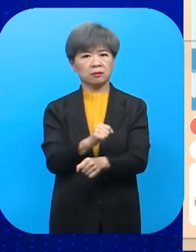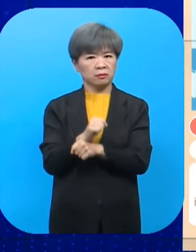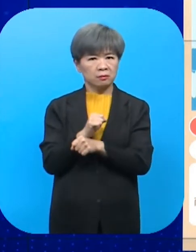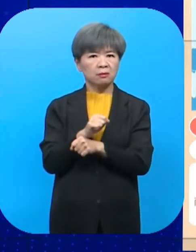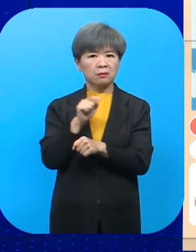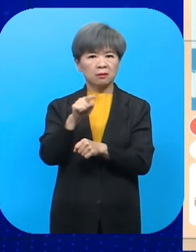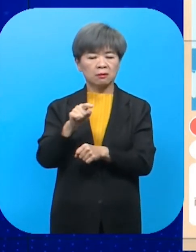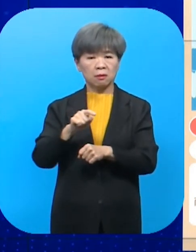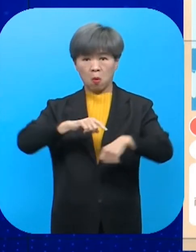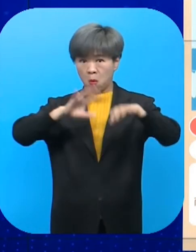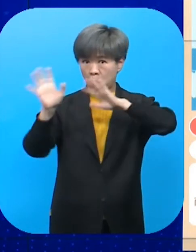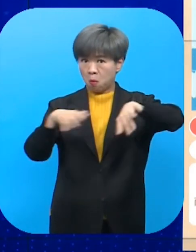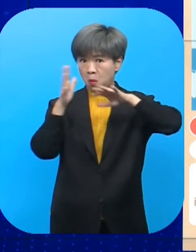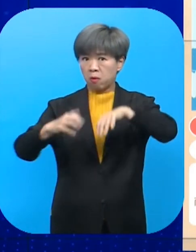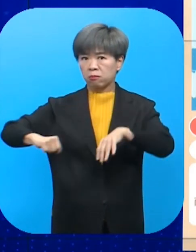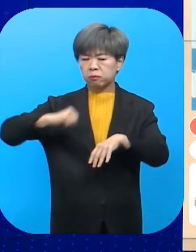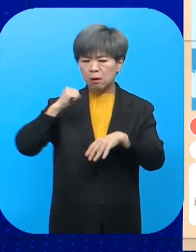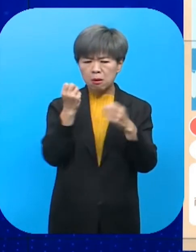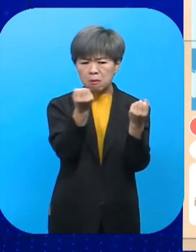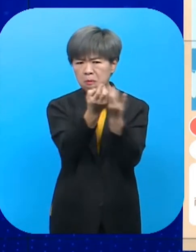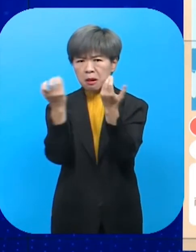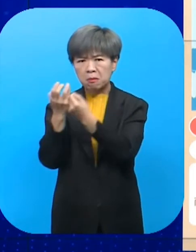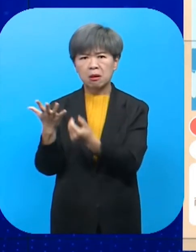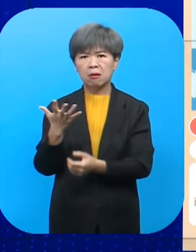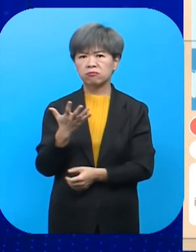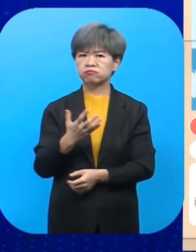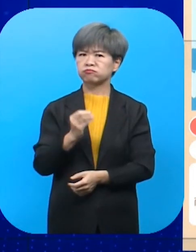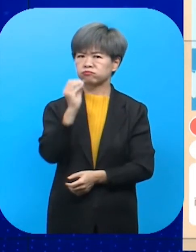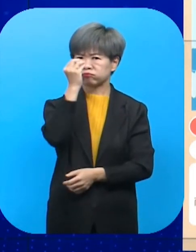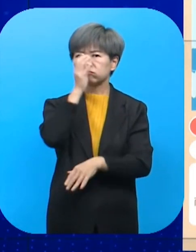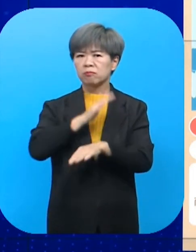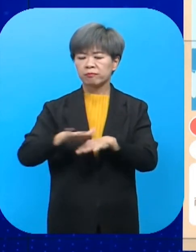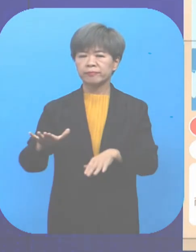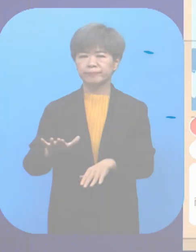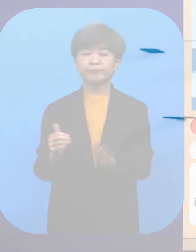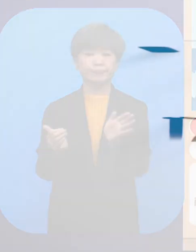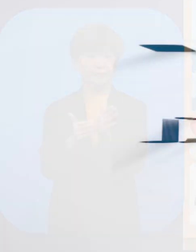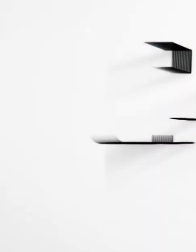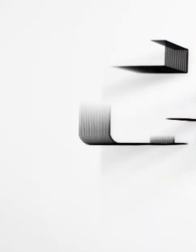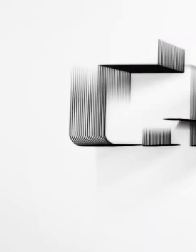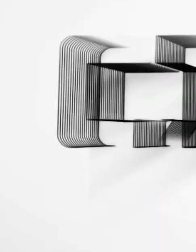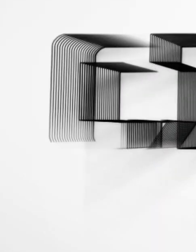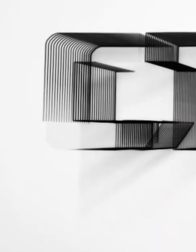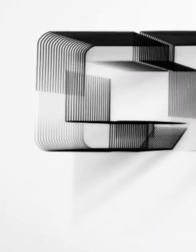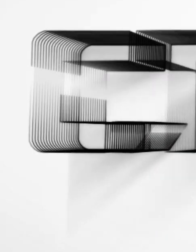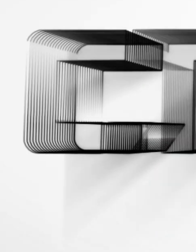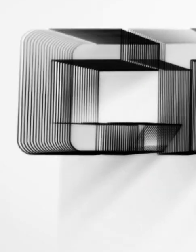防它的强风可能带来一些致灾性的影响。以上是这节最新的气象资讯。